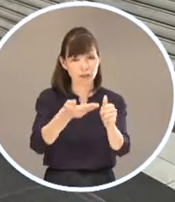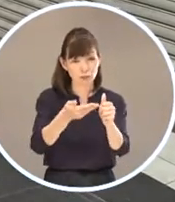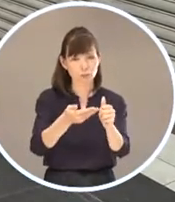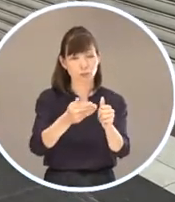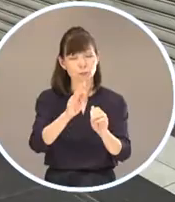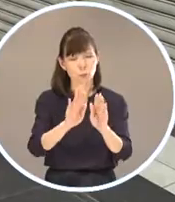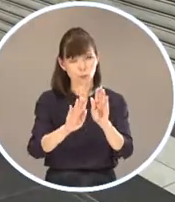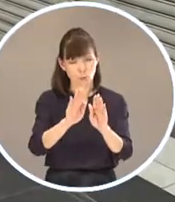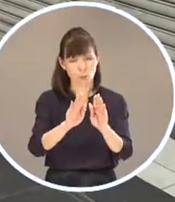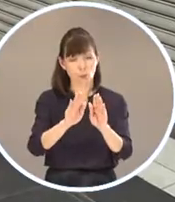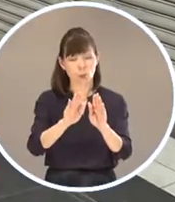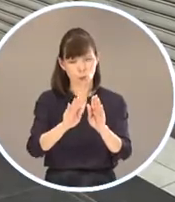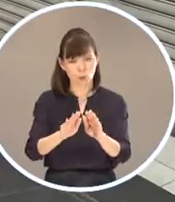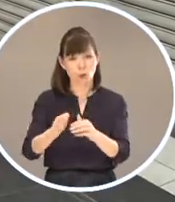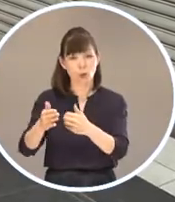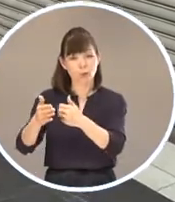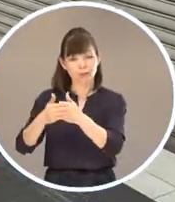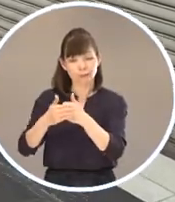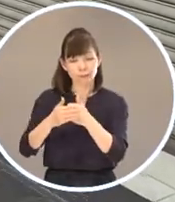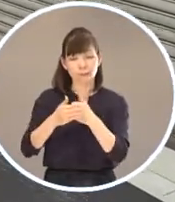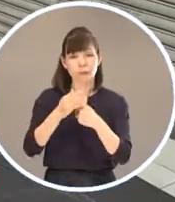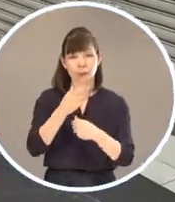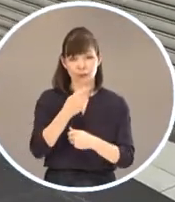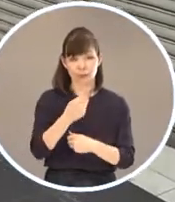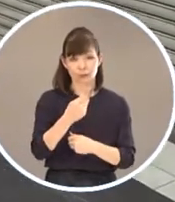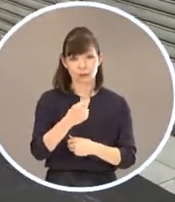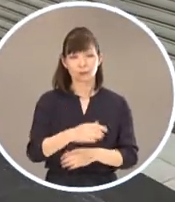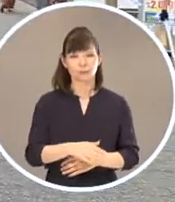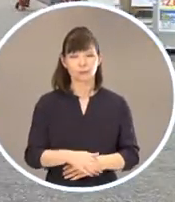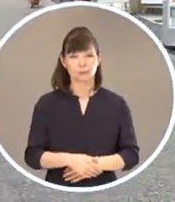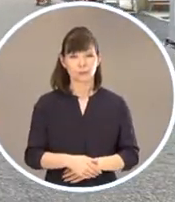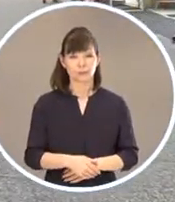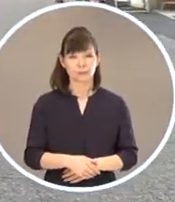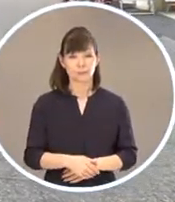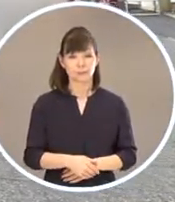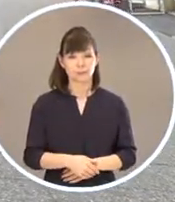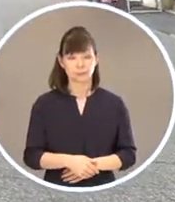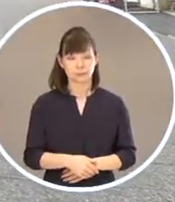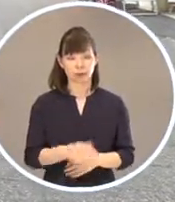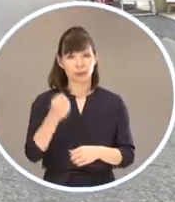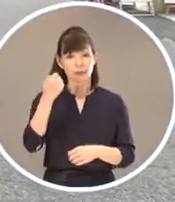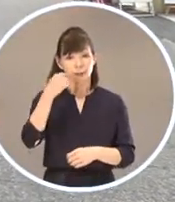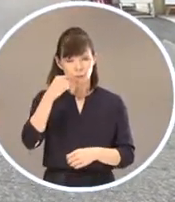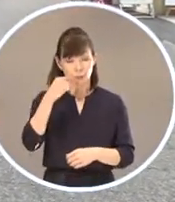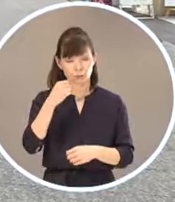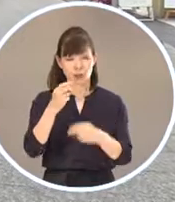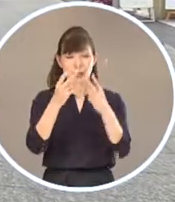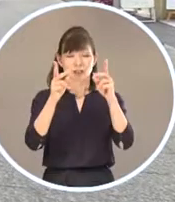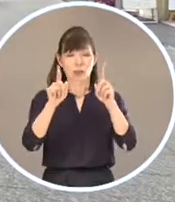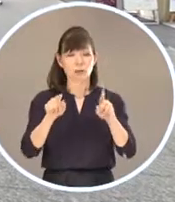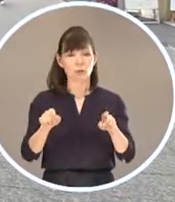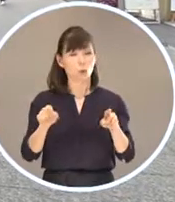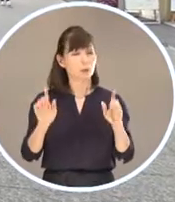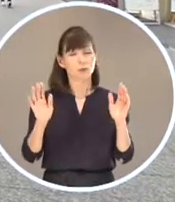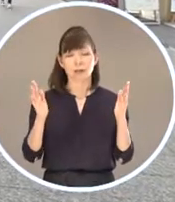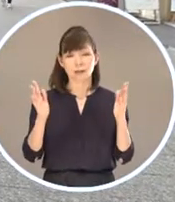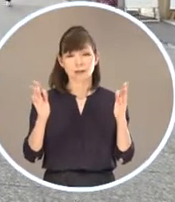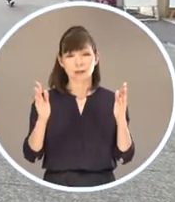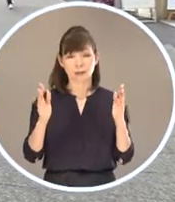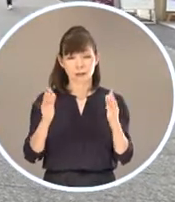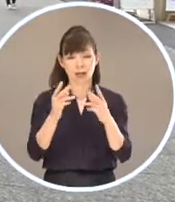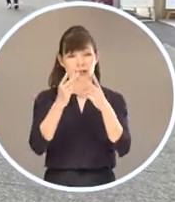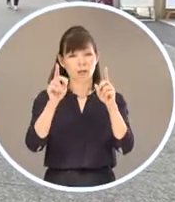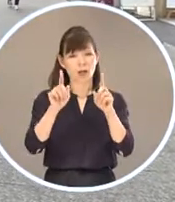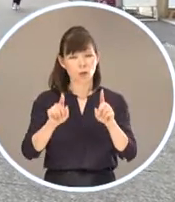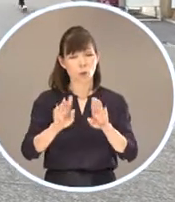ナ禍でもできるだけ作っていただけるとありがたいですね。 まあ、夏とかイベントがないんで、イベントしてもらえるようにしてもら